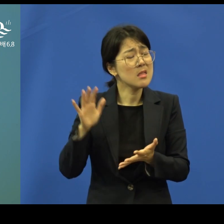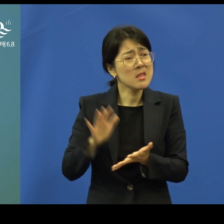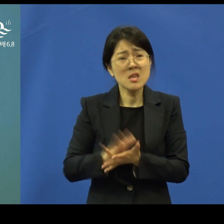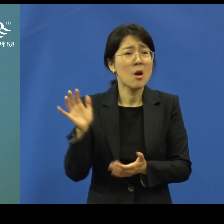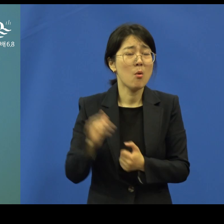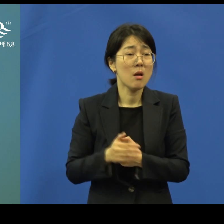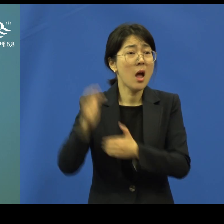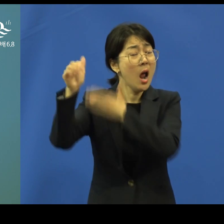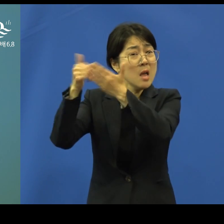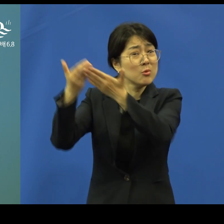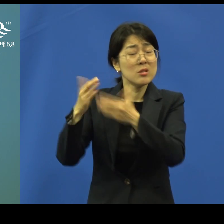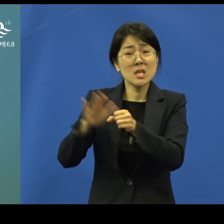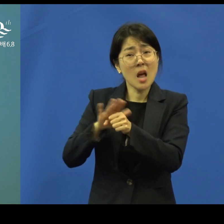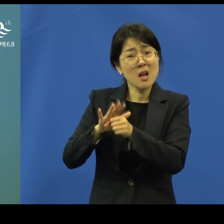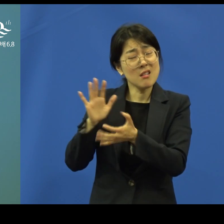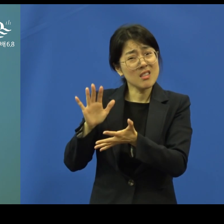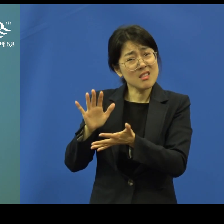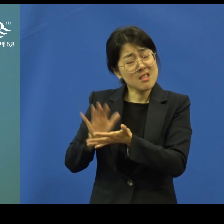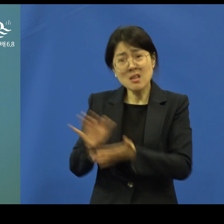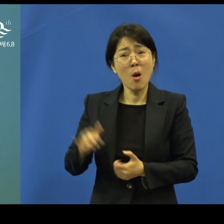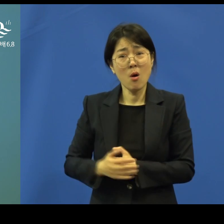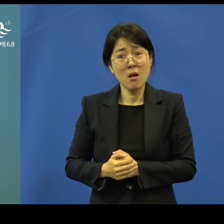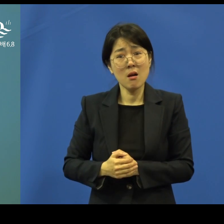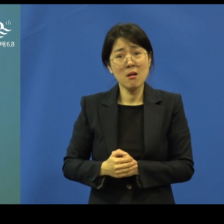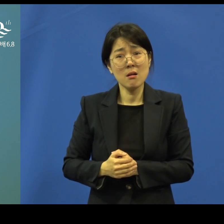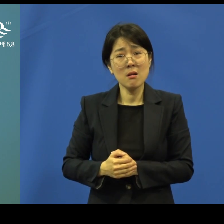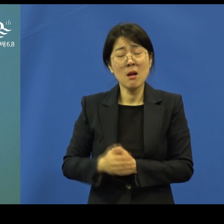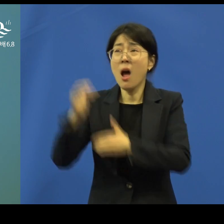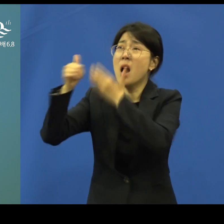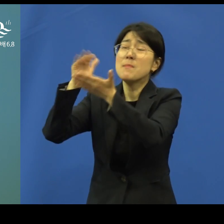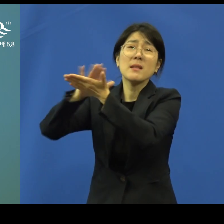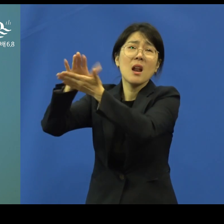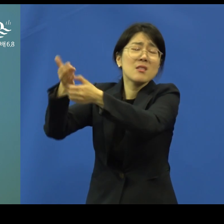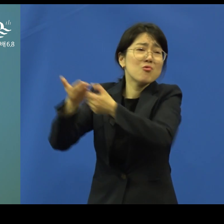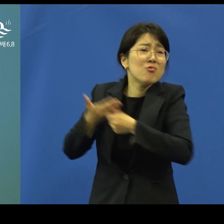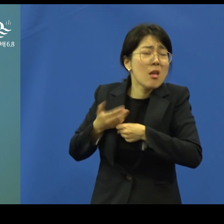상태를 정상이라고 여기며 살아갈지도 모릅니다.